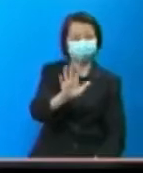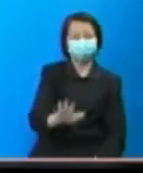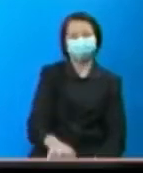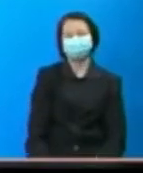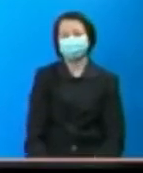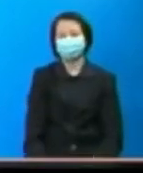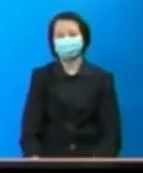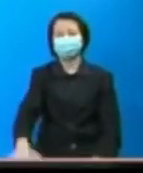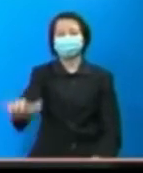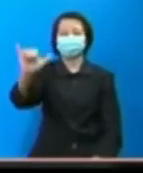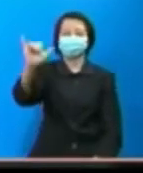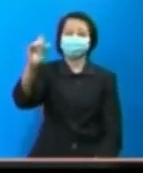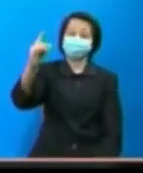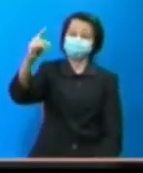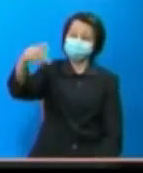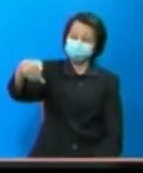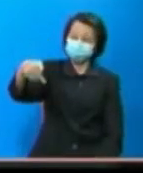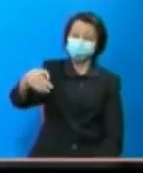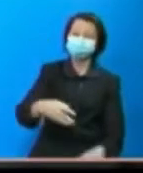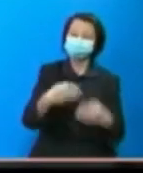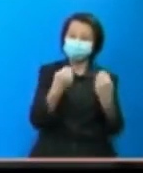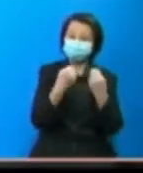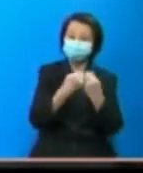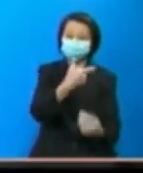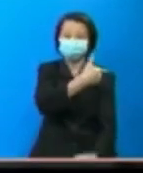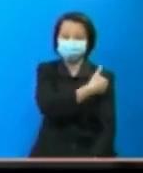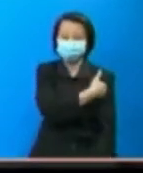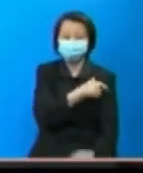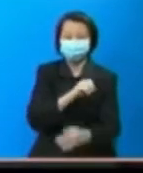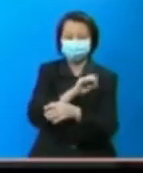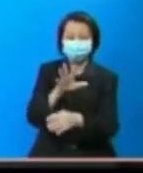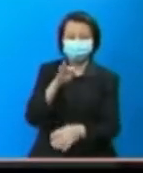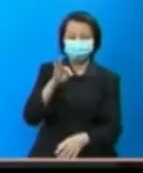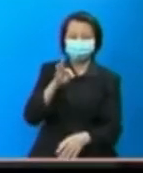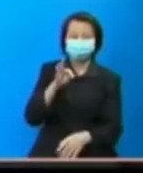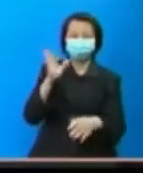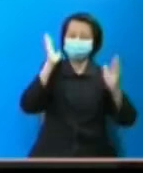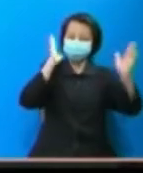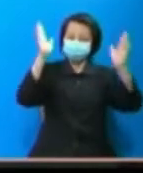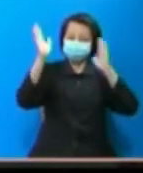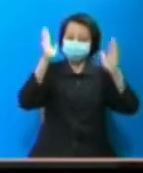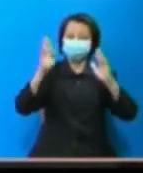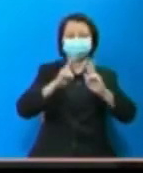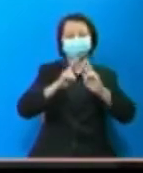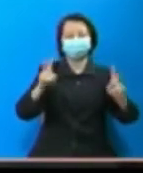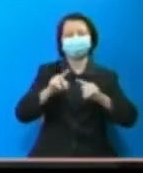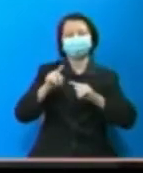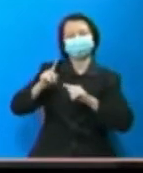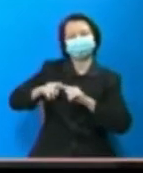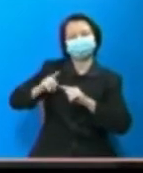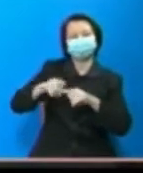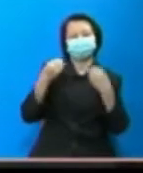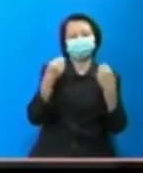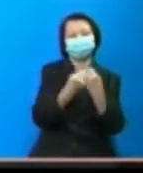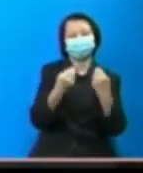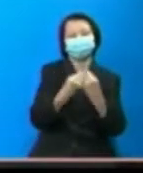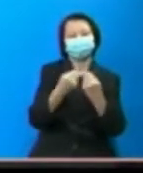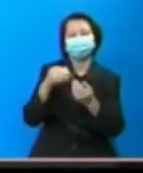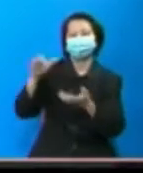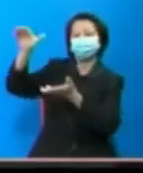Hai one betul kado dan capaian reaksi dasico b19 di negara kita sangat bergantung kepada jumlah